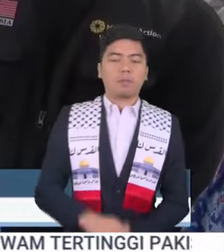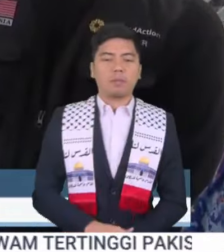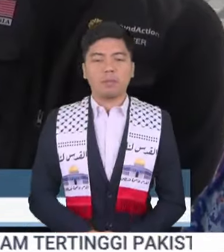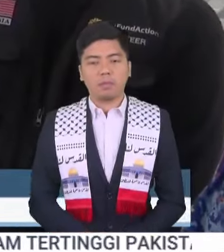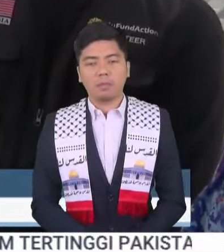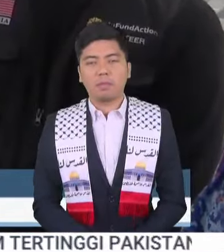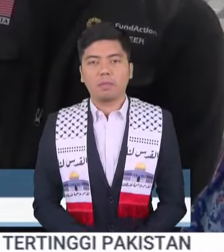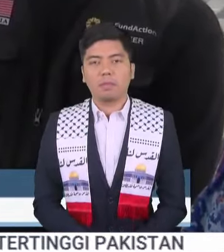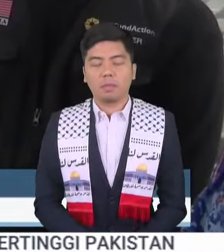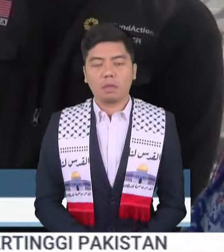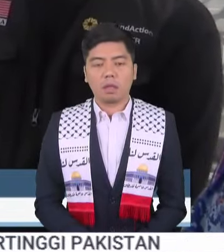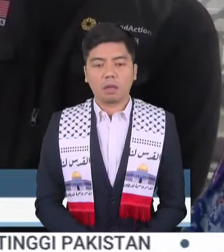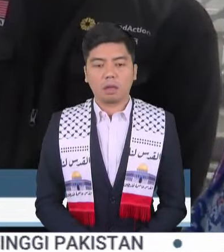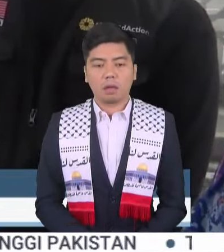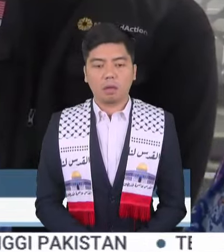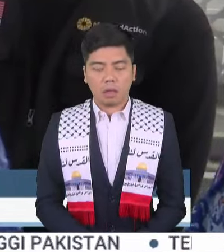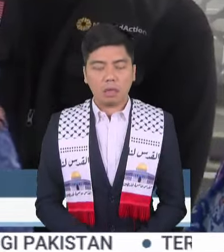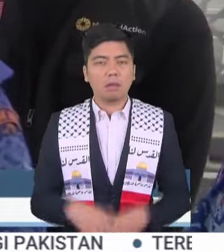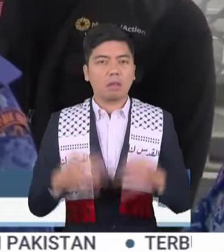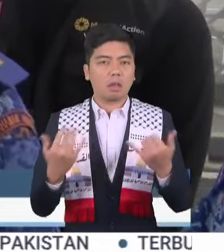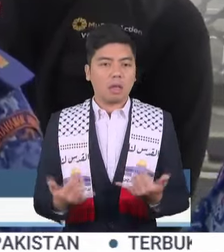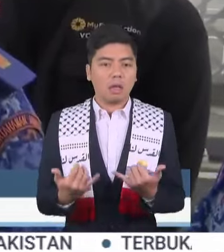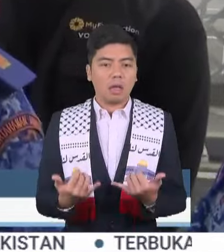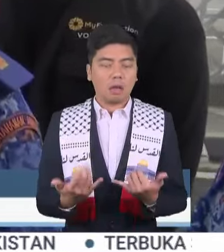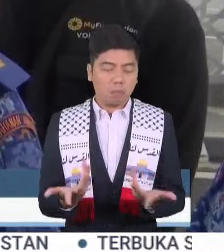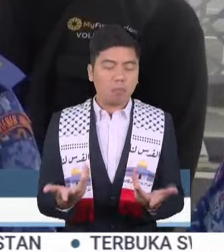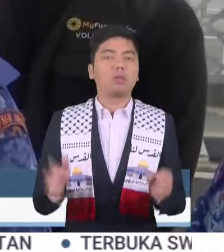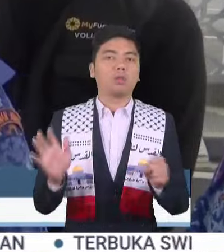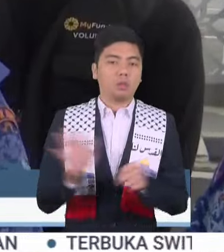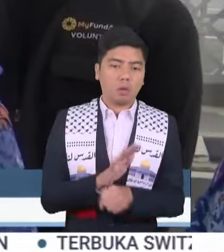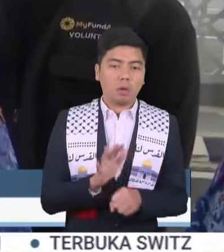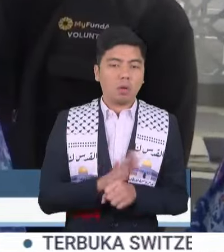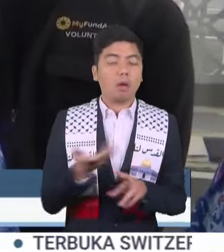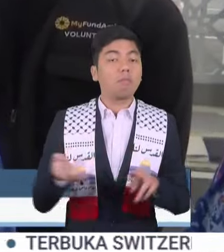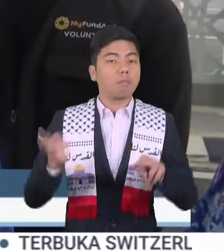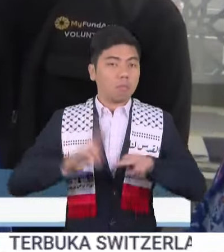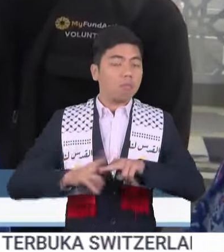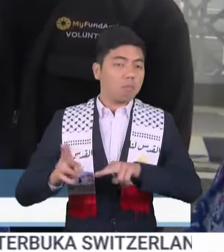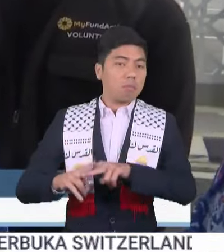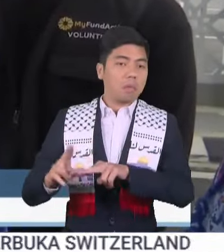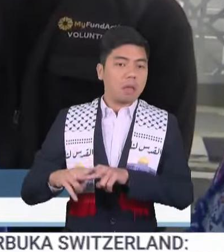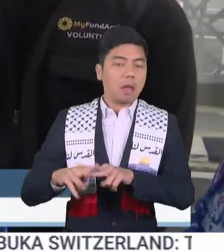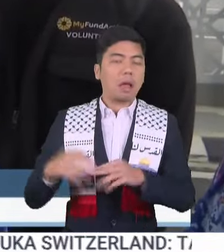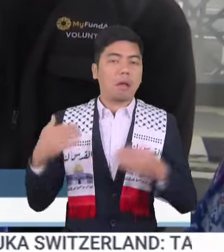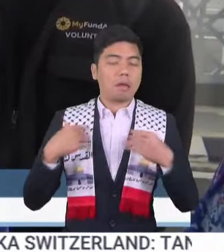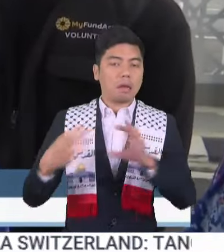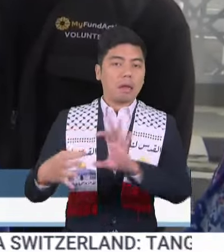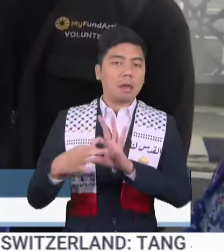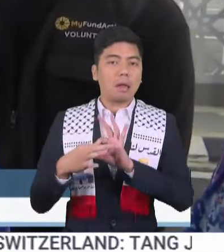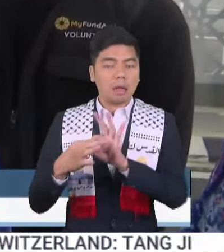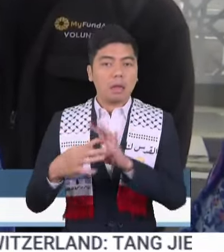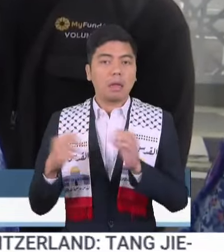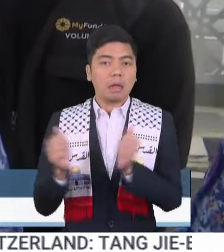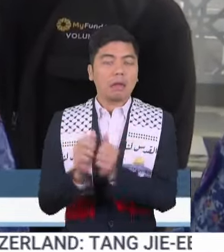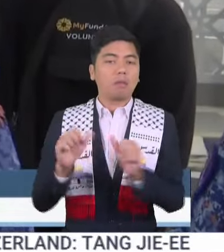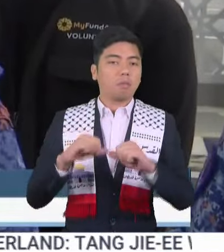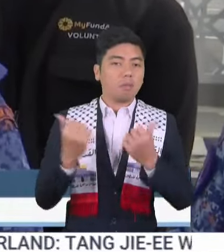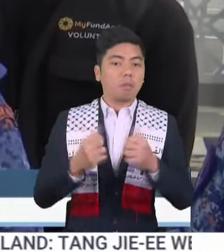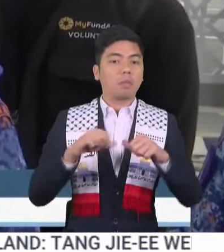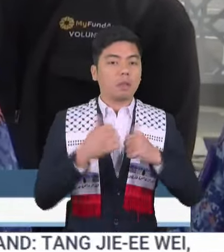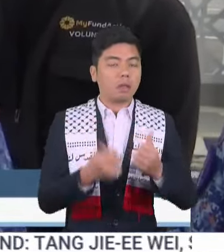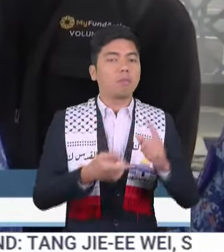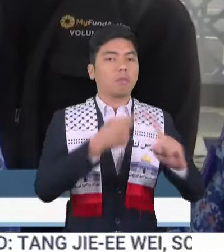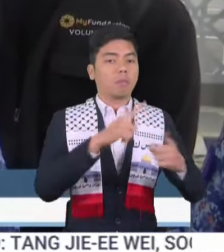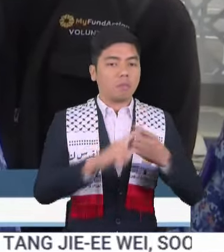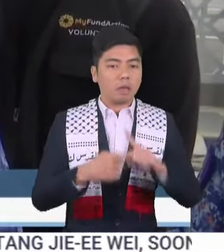So far dari segi strengthnya alhamdulillah mencukupi kerana tambahan pula dengan kerjasama daripada agensi-agensi sahabat